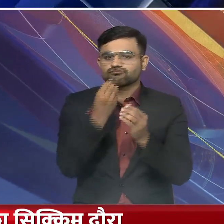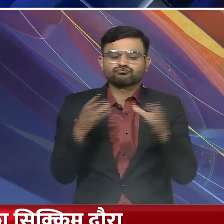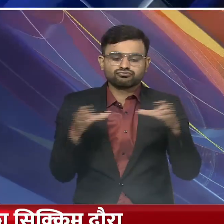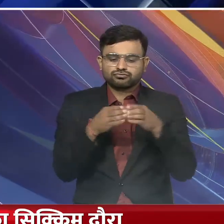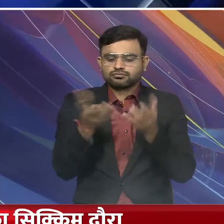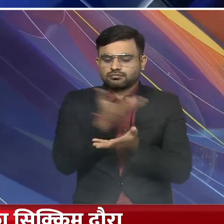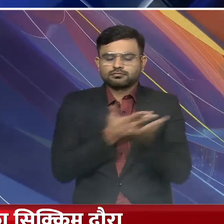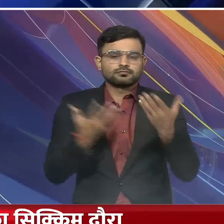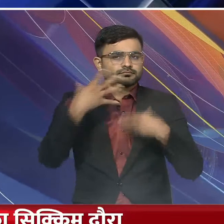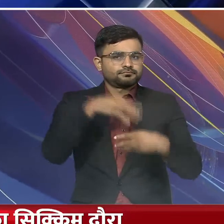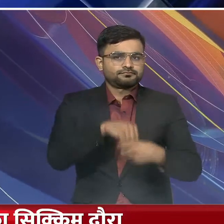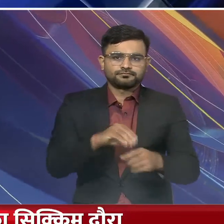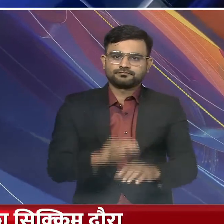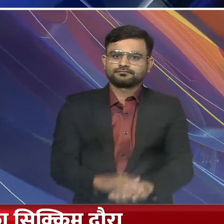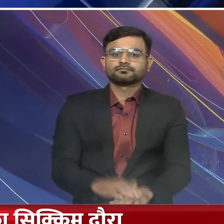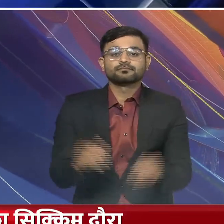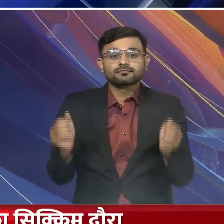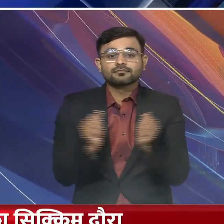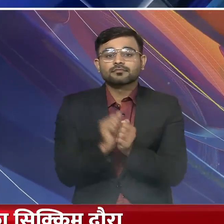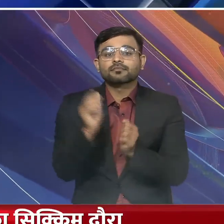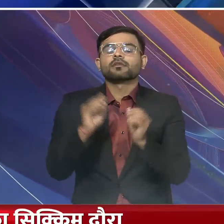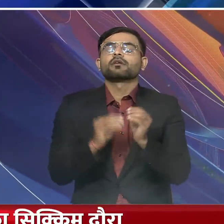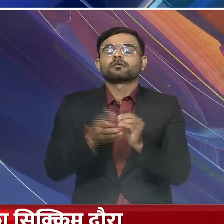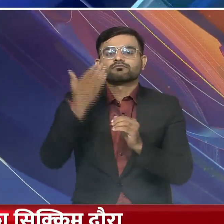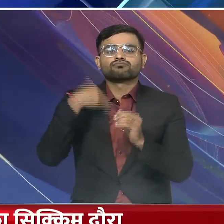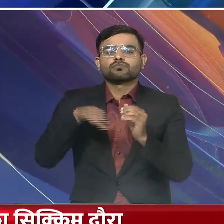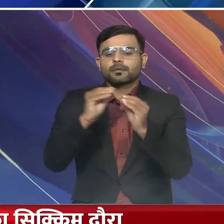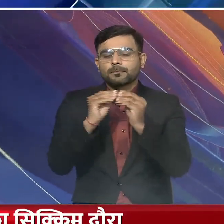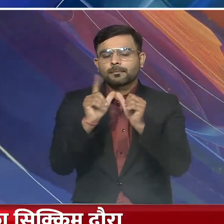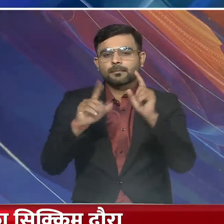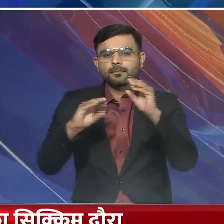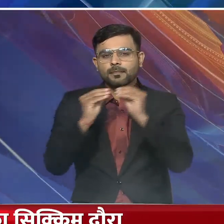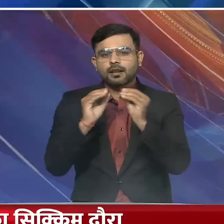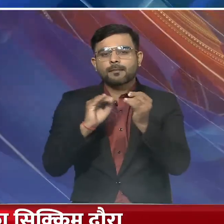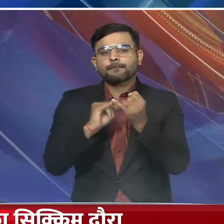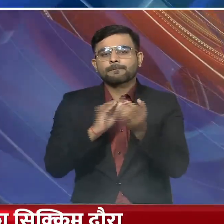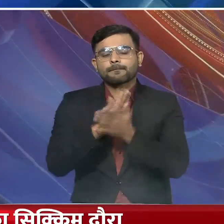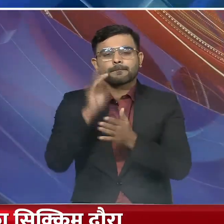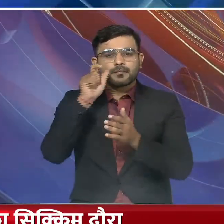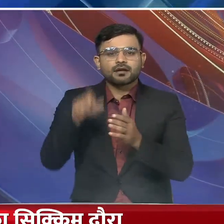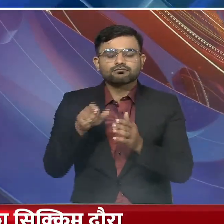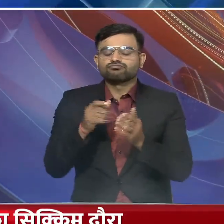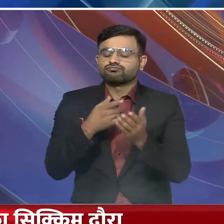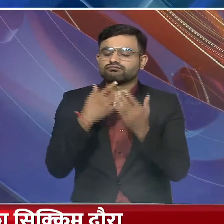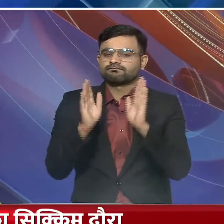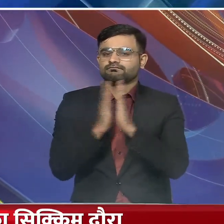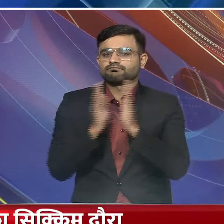बैठक में भी होंगे शामिल साथी सरदार वल्लभ भाई पटेल की मूर्ति का भी करेंगे अनावरण